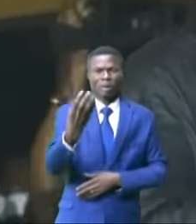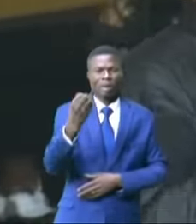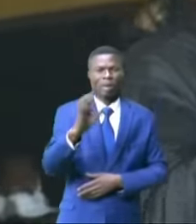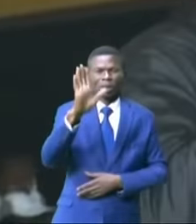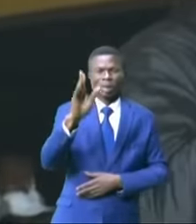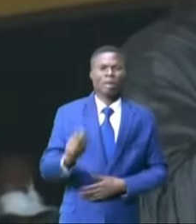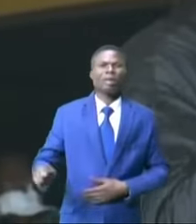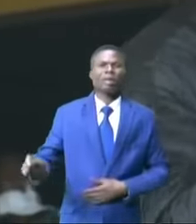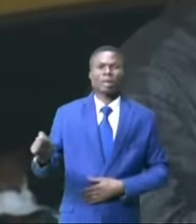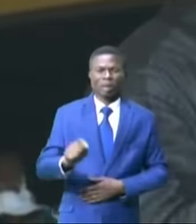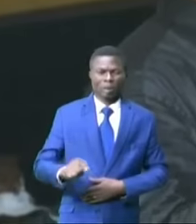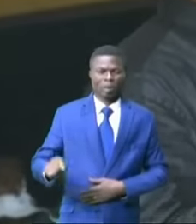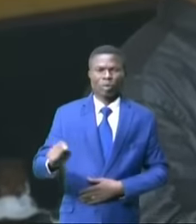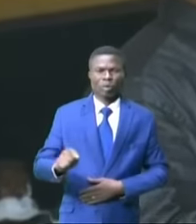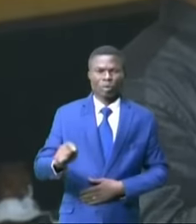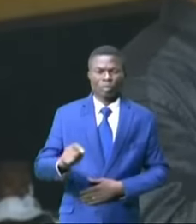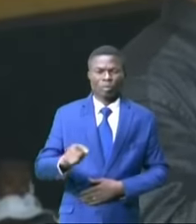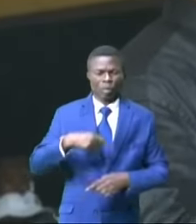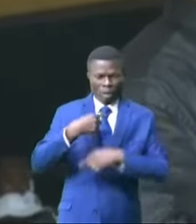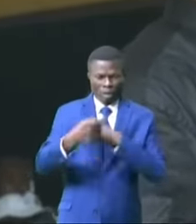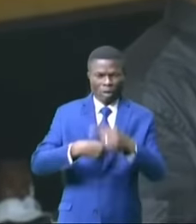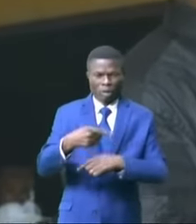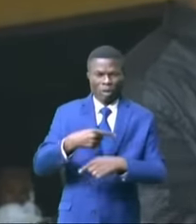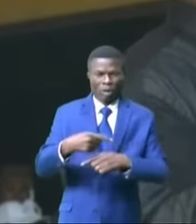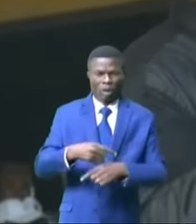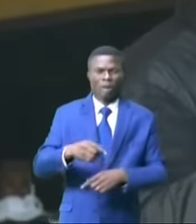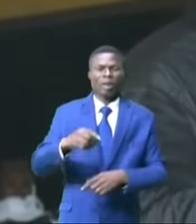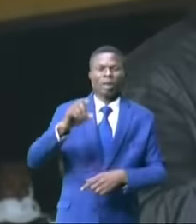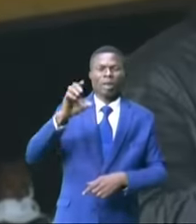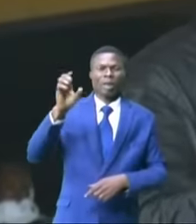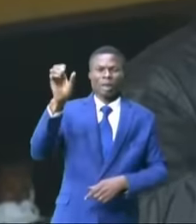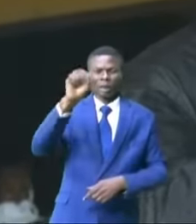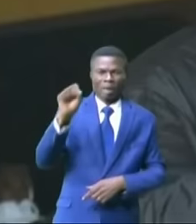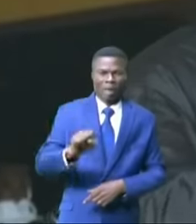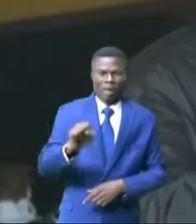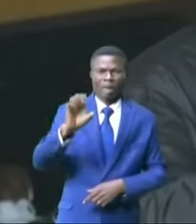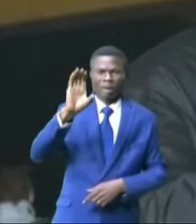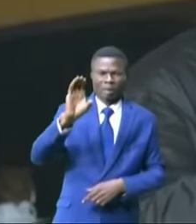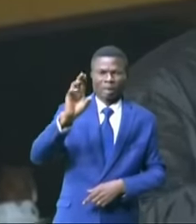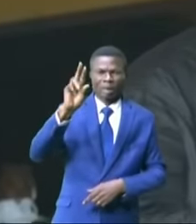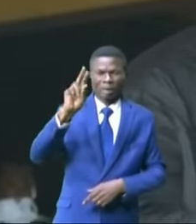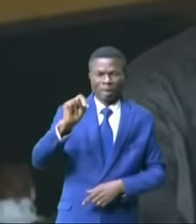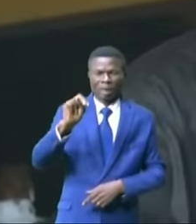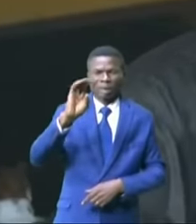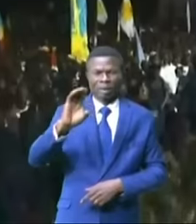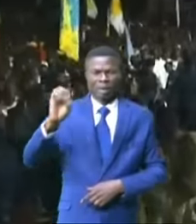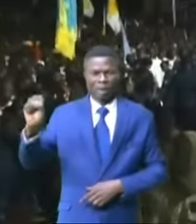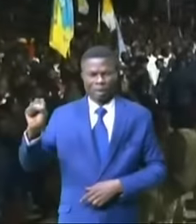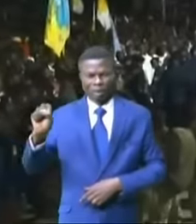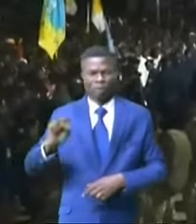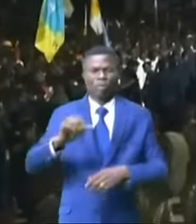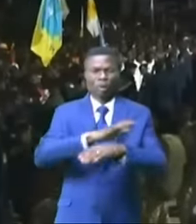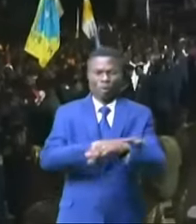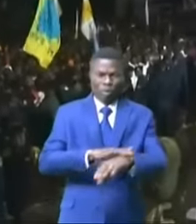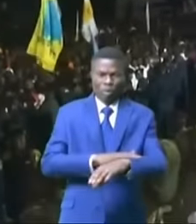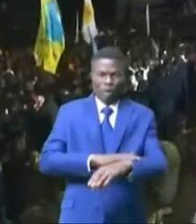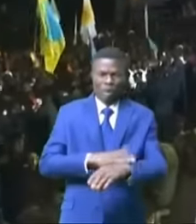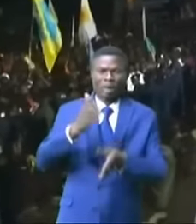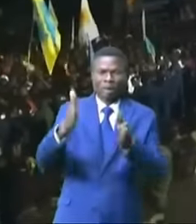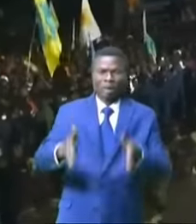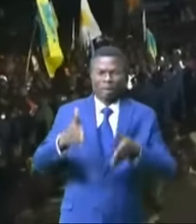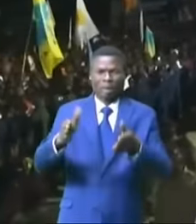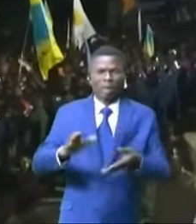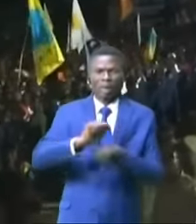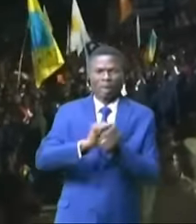145 territoires, la relance de la SNCC, la construction de la voie ferrée internationale